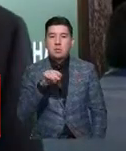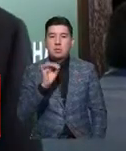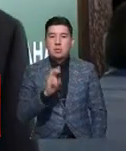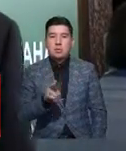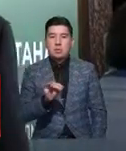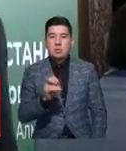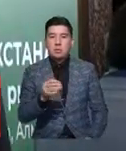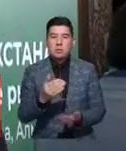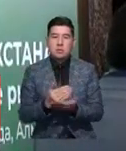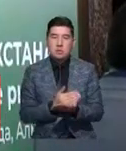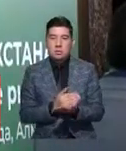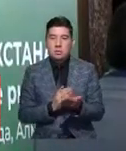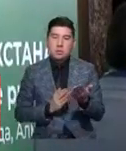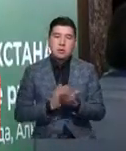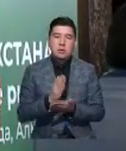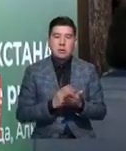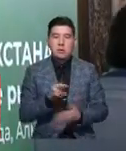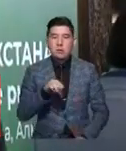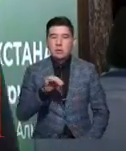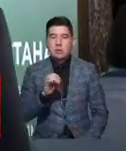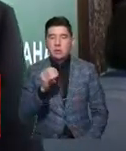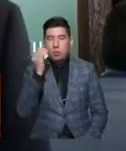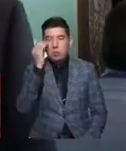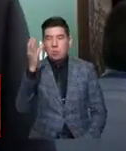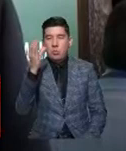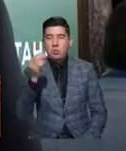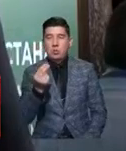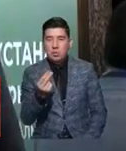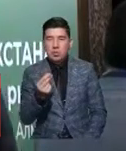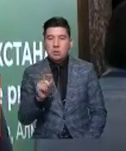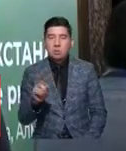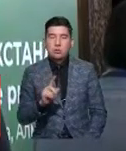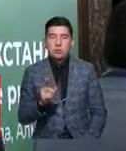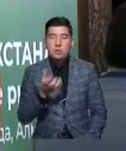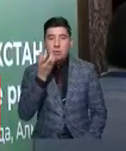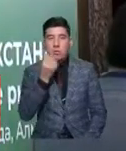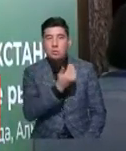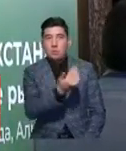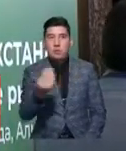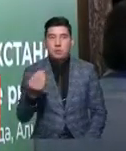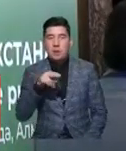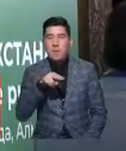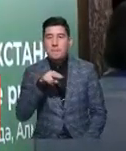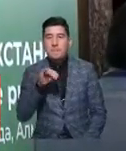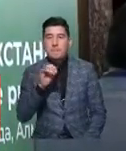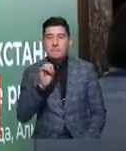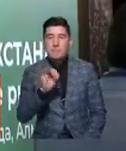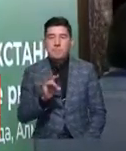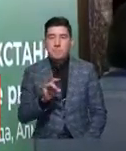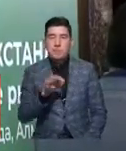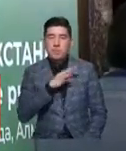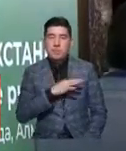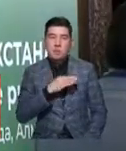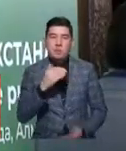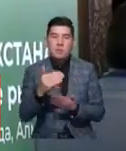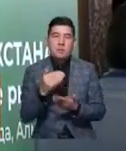позволяет нам сделать цифровые тенге умными. Что это означает? Что вы сможете программировать каждый цифровой тенге, например, под конкретную задачу.